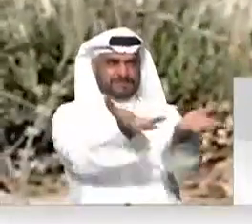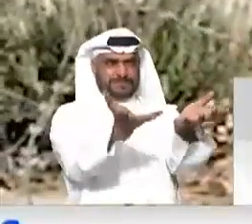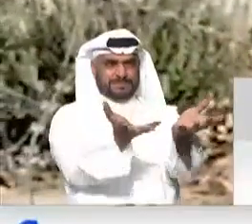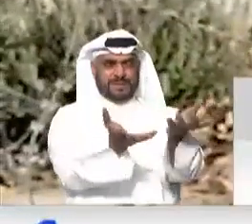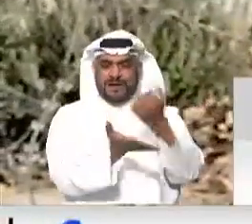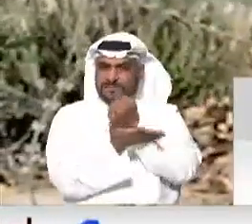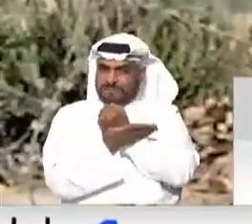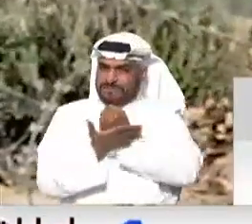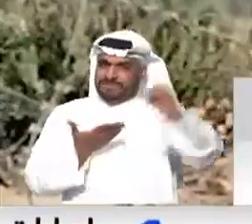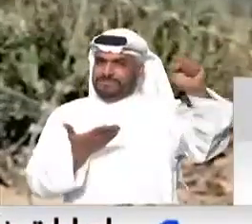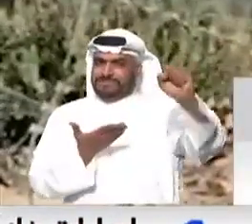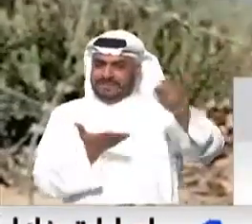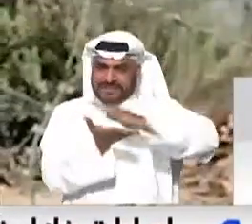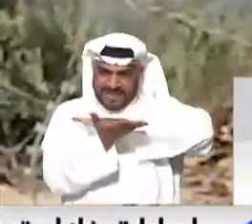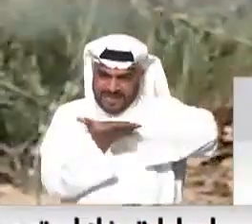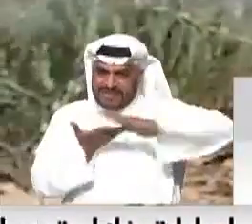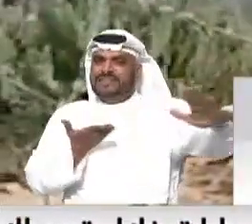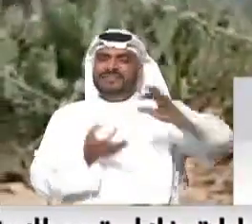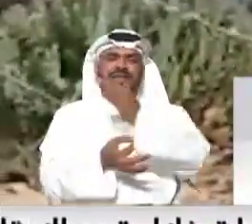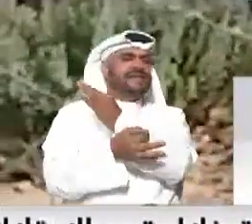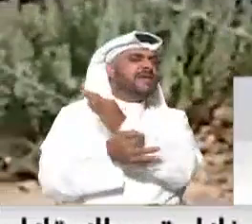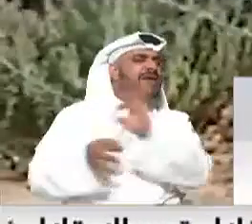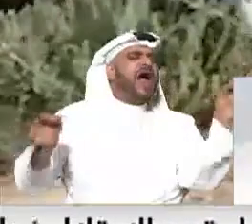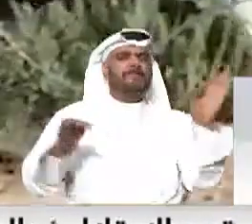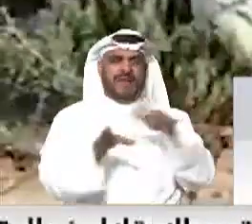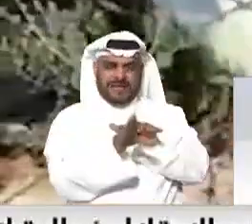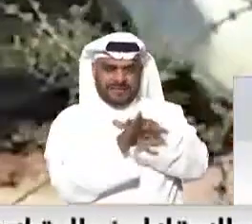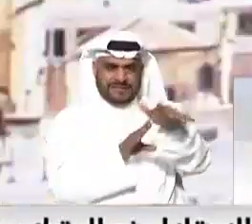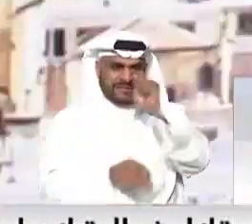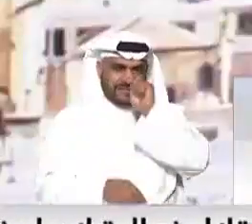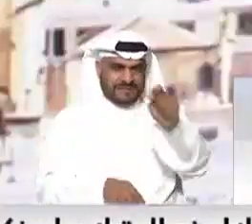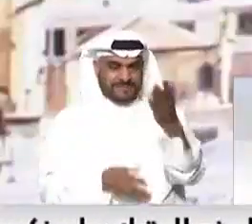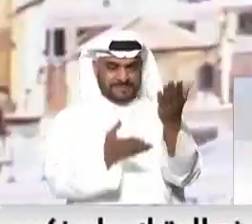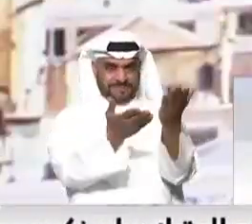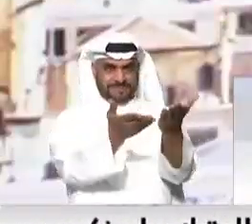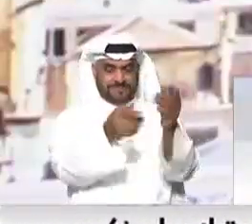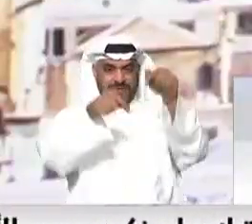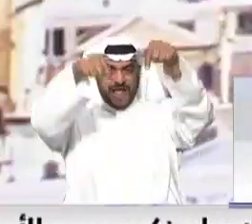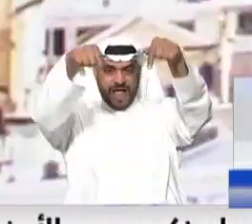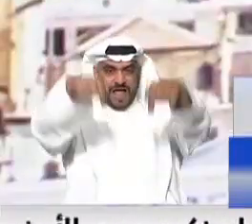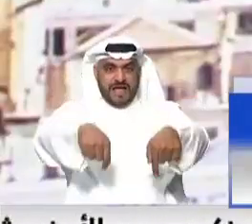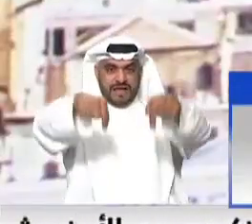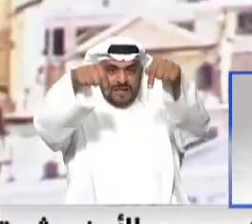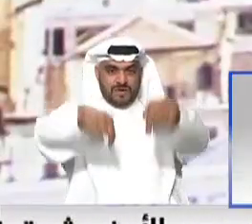وتهجير قسري من قبل الاحتلال الإسرائيلي. هذا اليوم